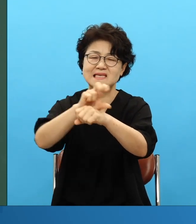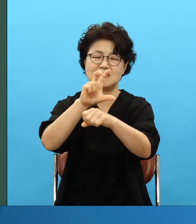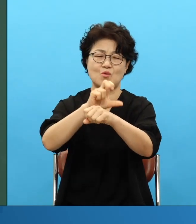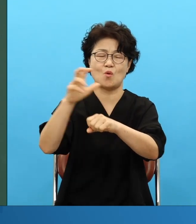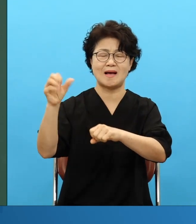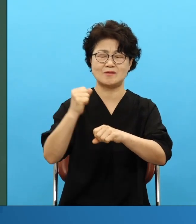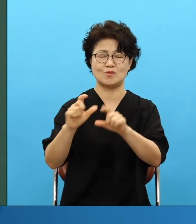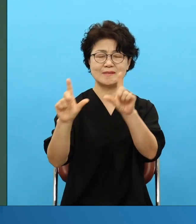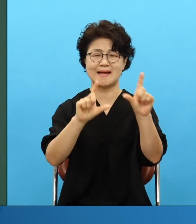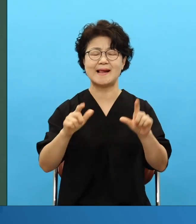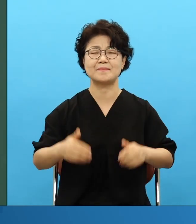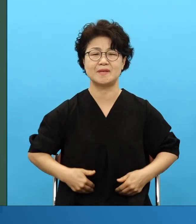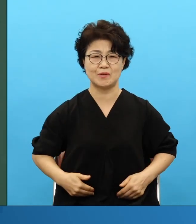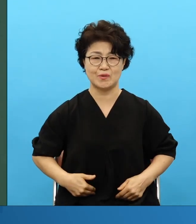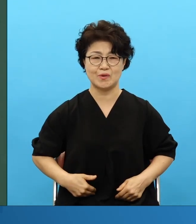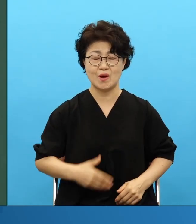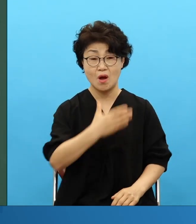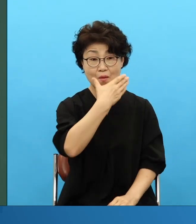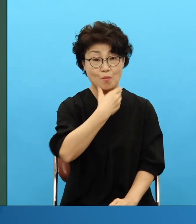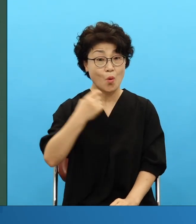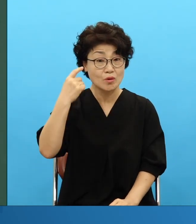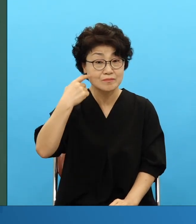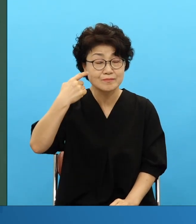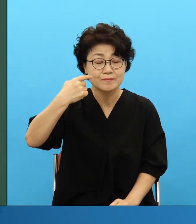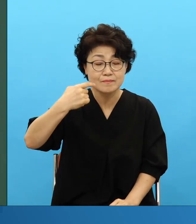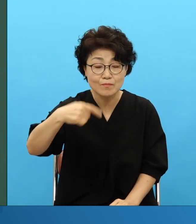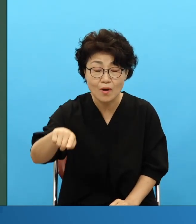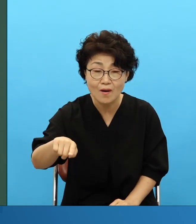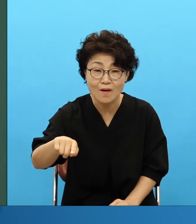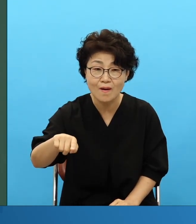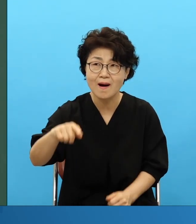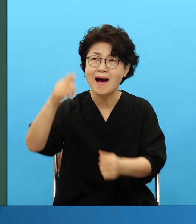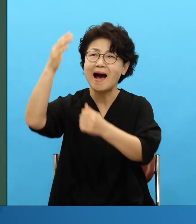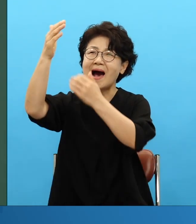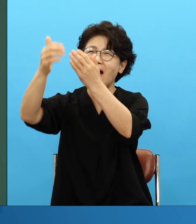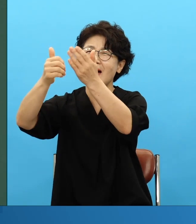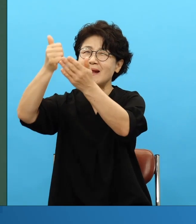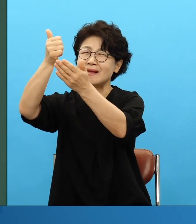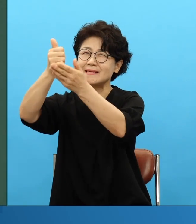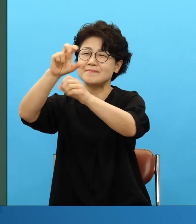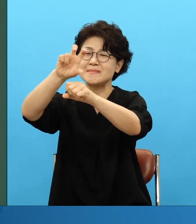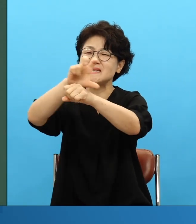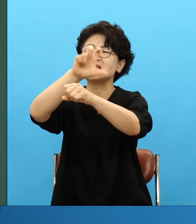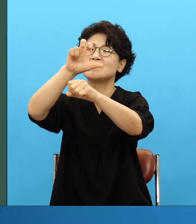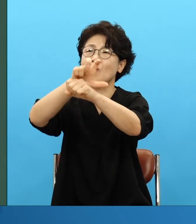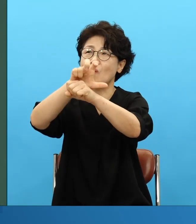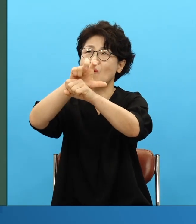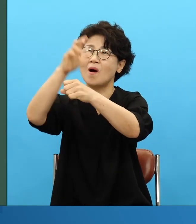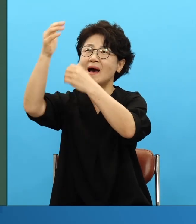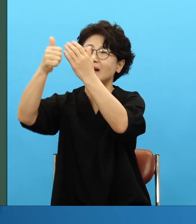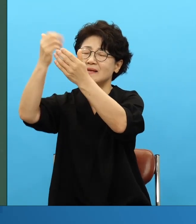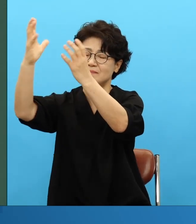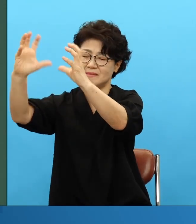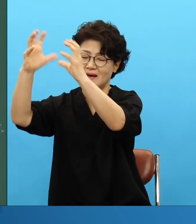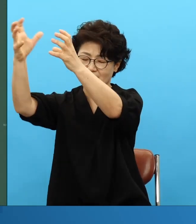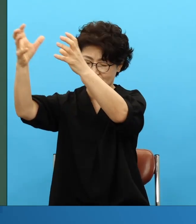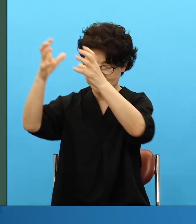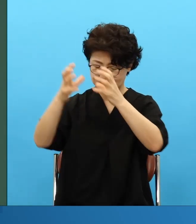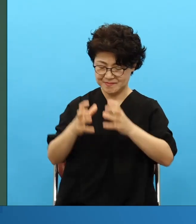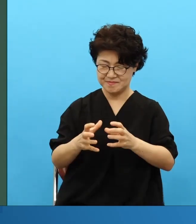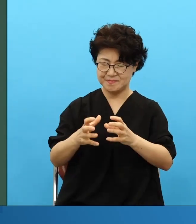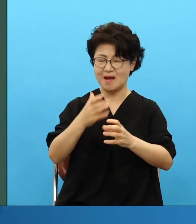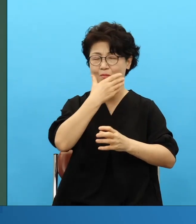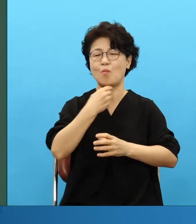한마디로 복음이 뭐냐? 하나님의 25 나라 임하는 거다. And so what is the gospel? It's God's 25, the kingdom of God 물론 coming upon us.